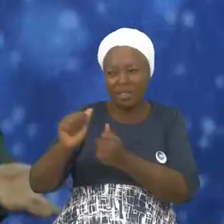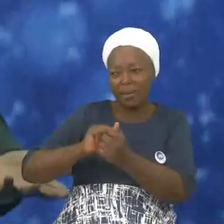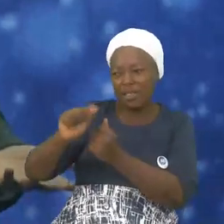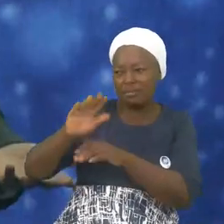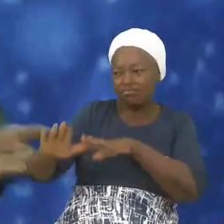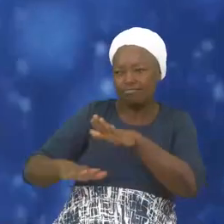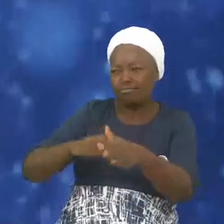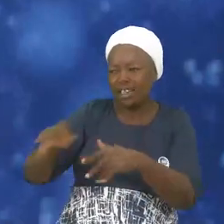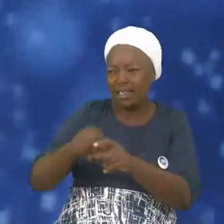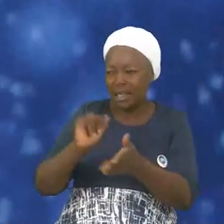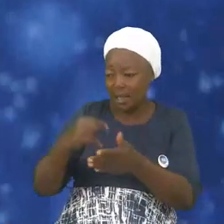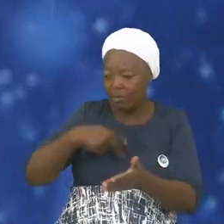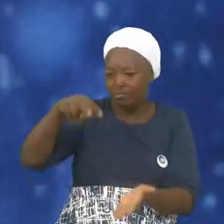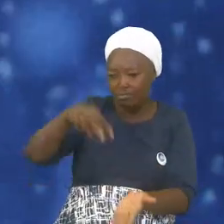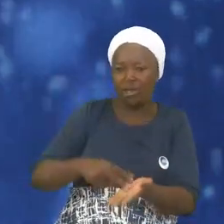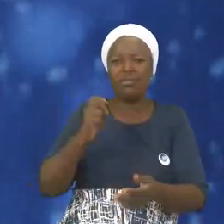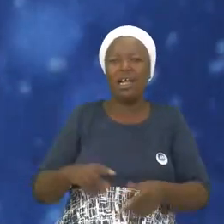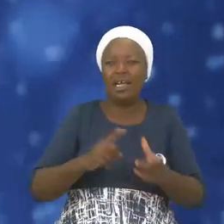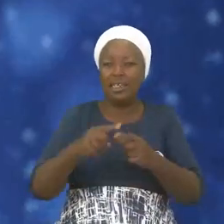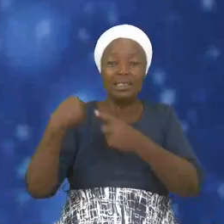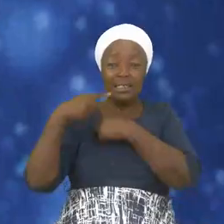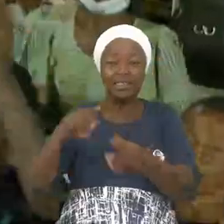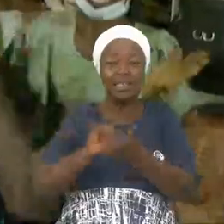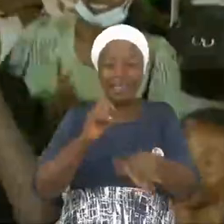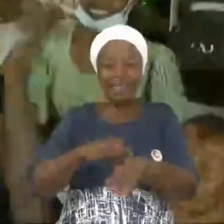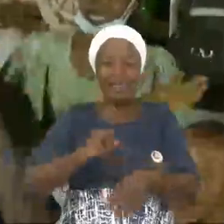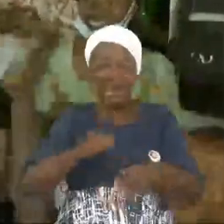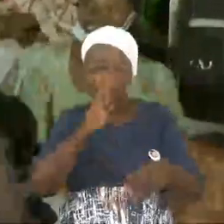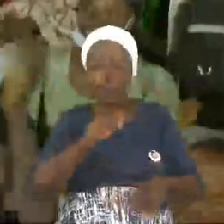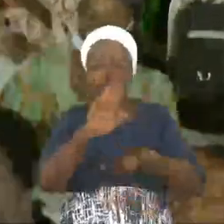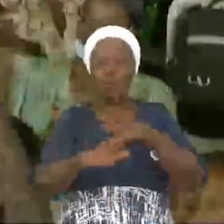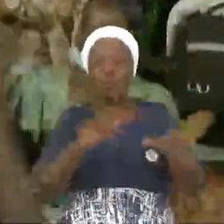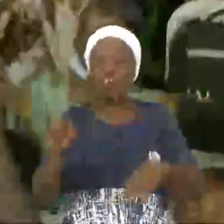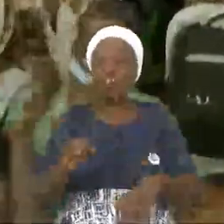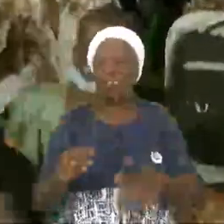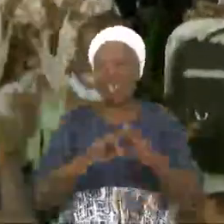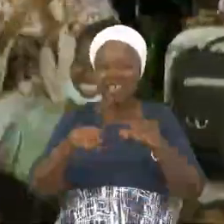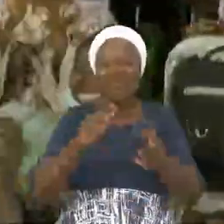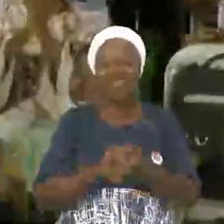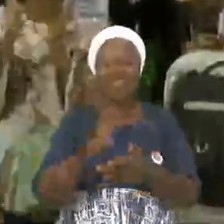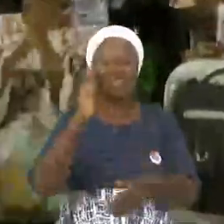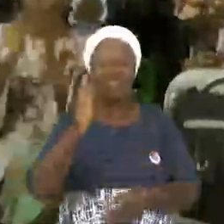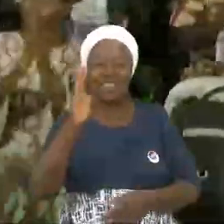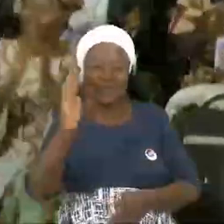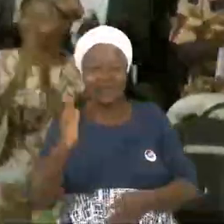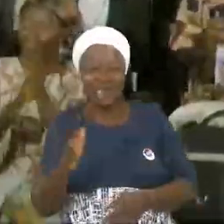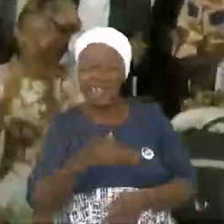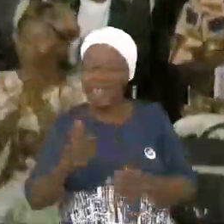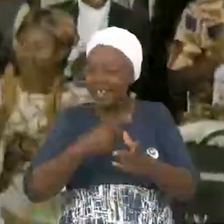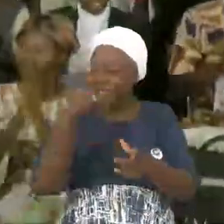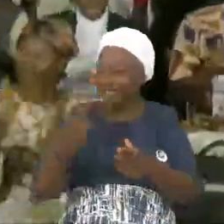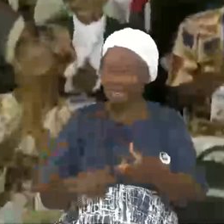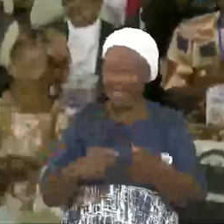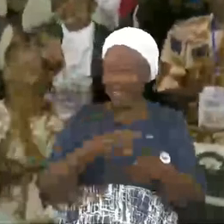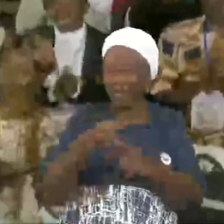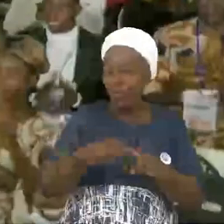juin, les gens passaient. Je me suis levé. Et depuis ce jour-là, je marche maintenant.